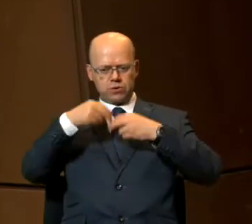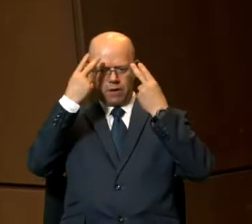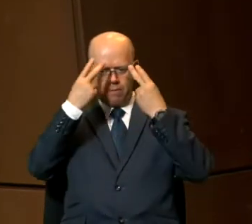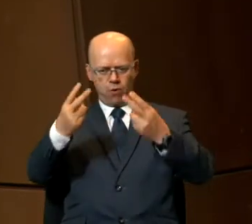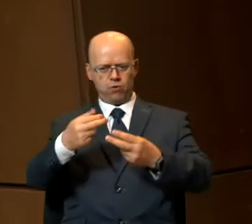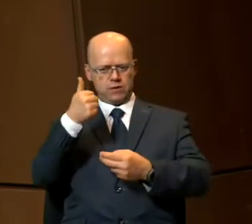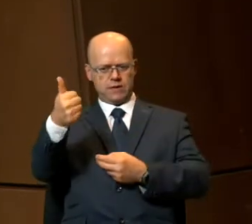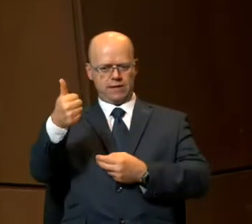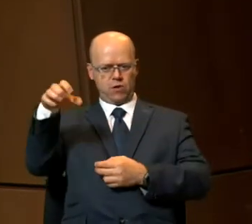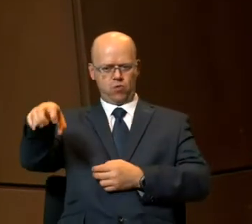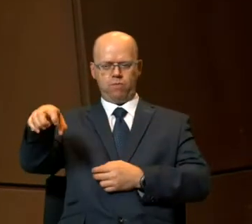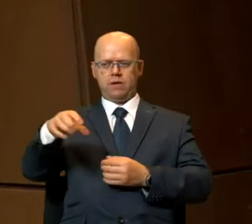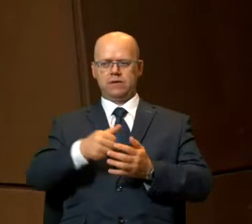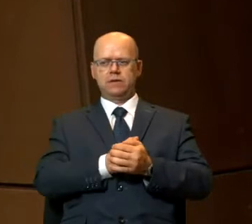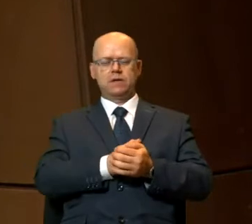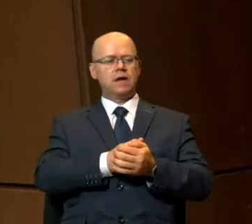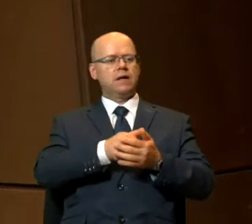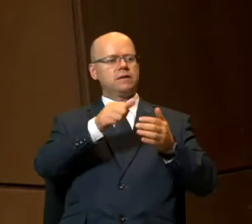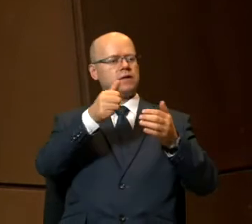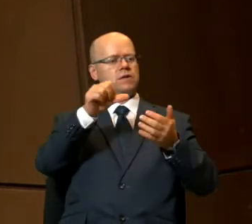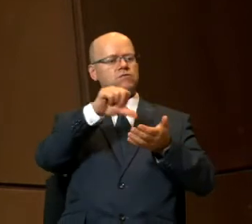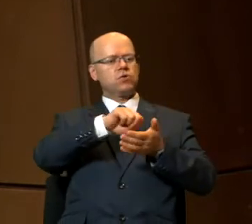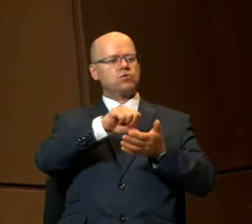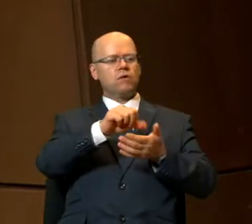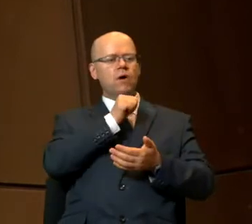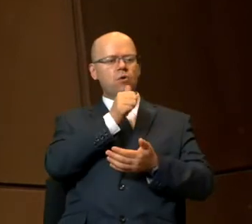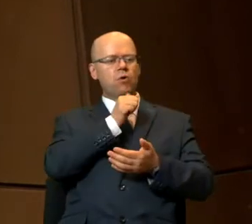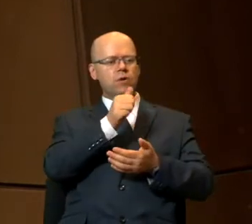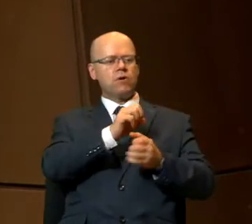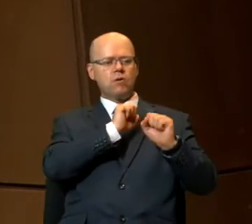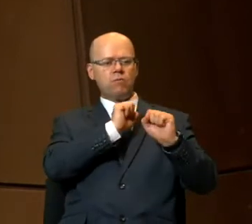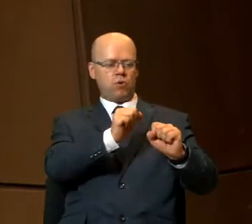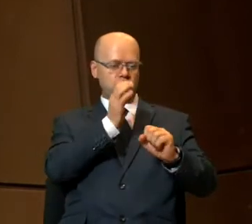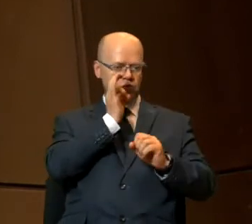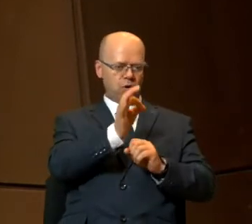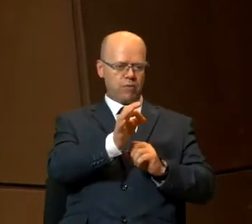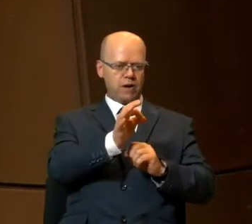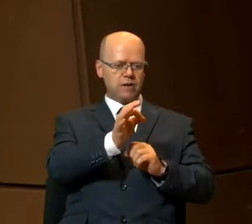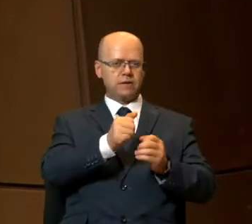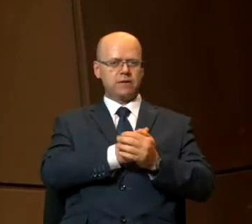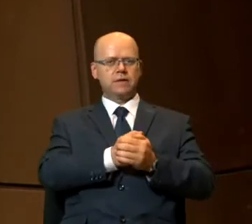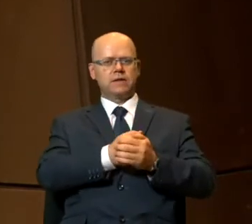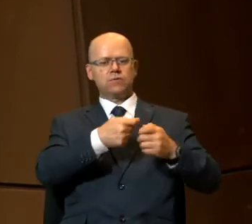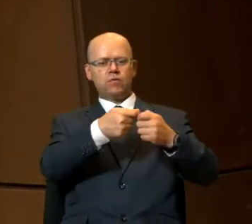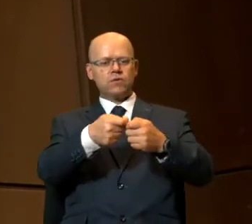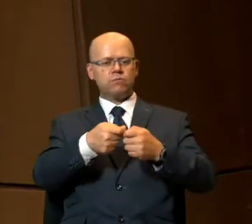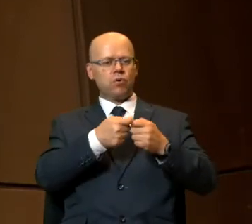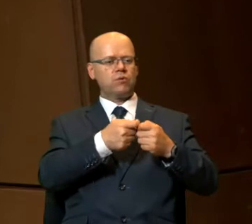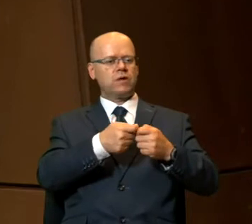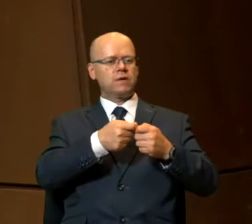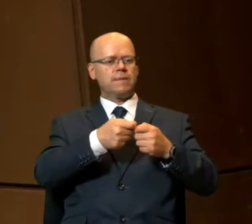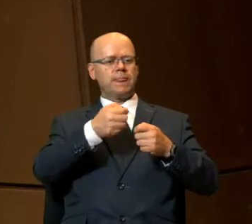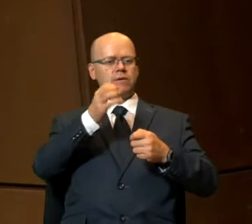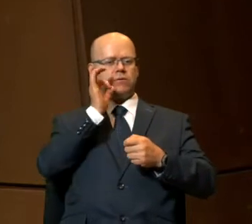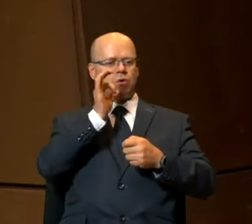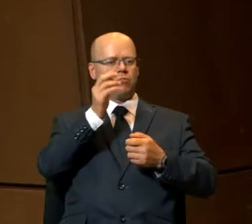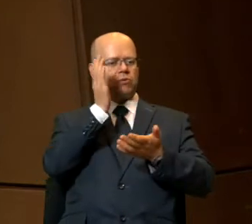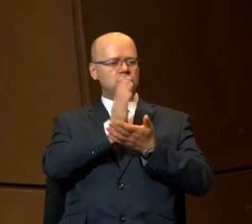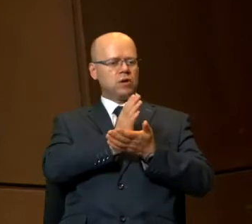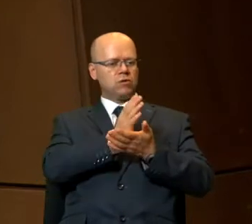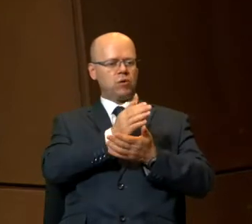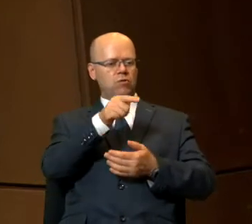w innych krajach Europy Środkowej, twierdząc, że bronią wspólnego dobra, ale były to dobro wspólne poszczególnych grup. I dlatego